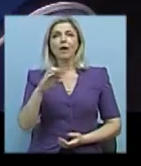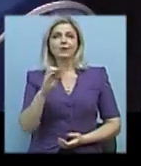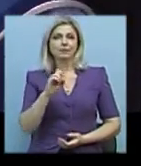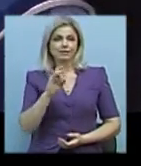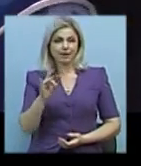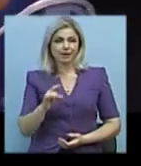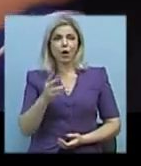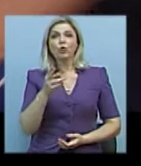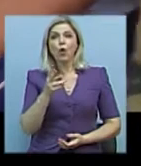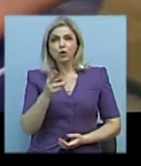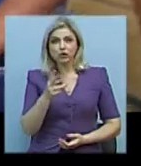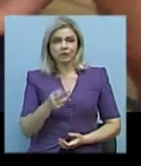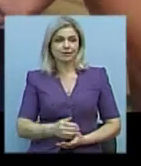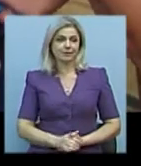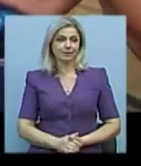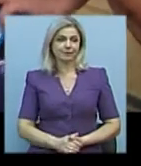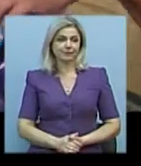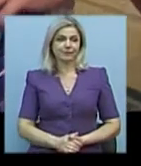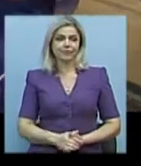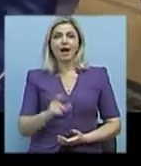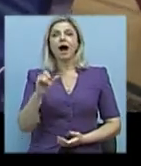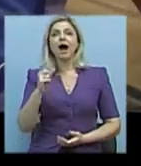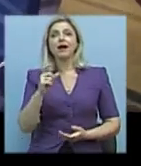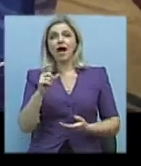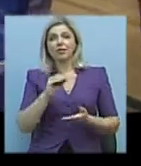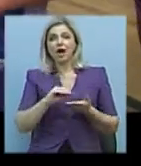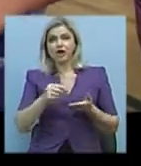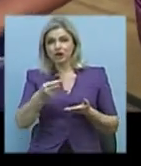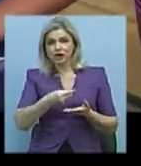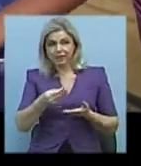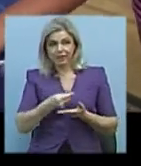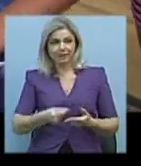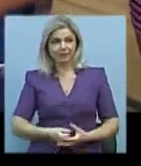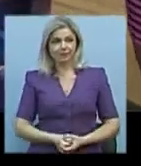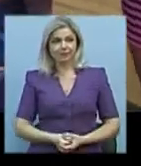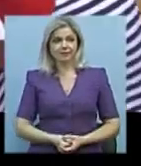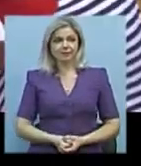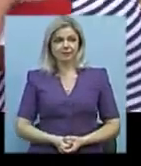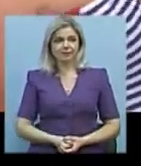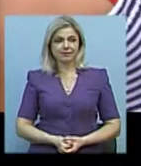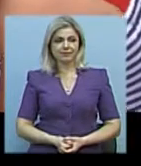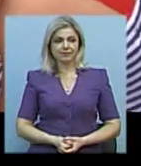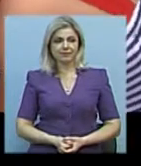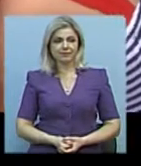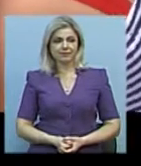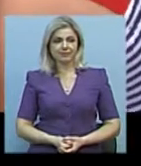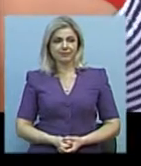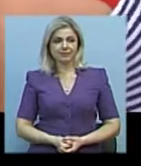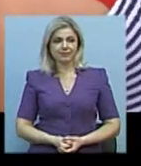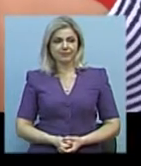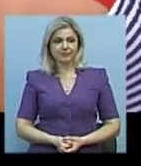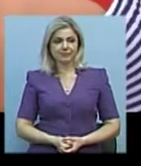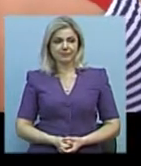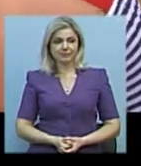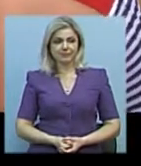Нозиці. А це що тобі? Що тут у нас? Говори, він буде тьому. Це що? Краски,